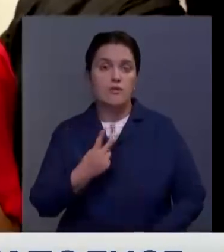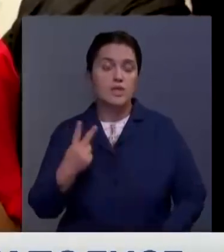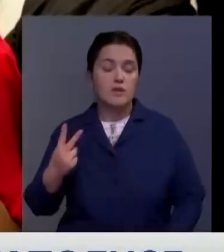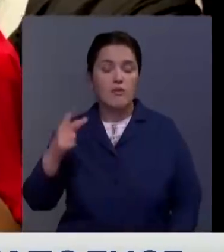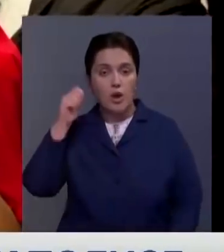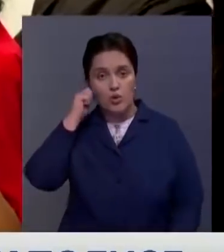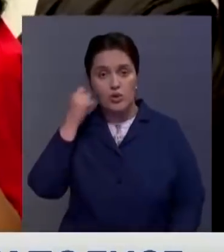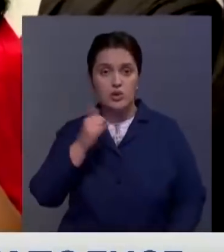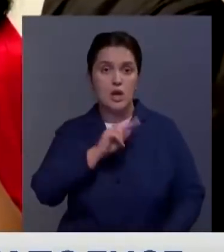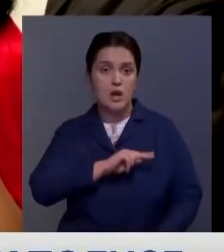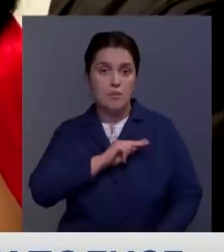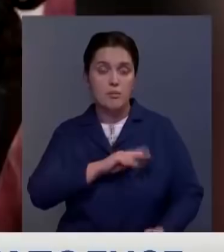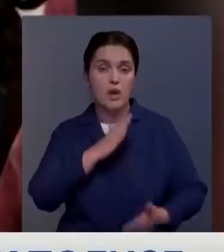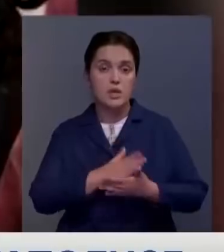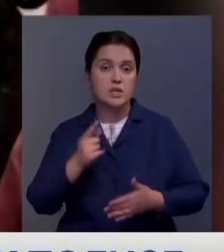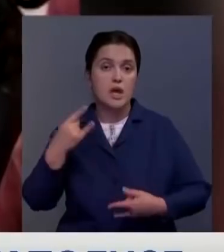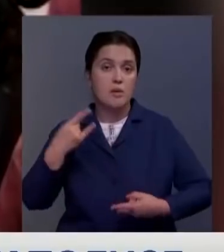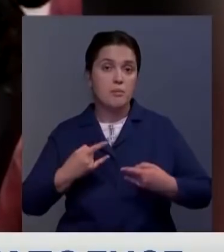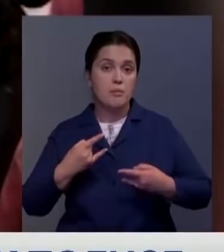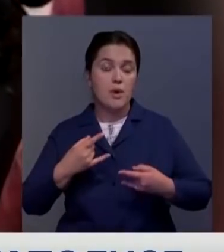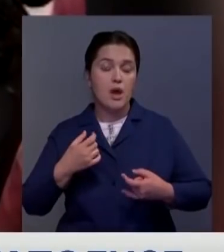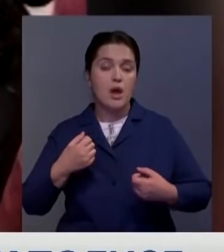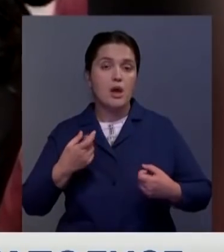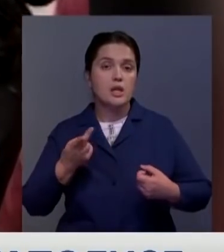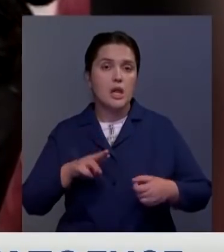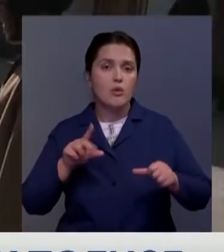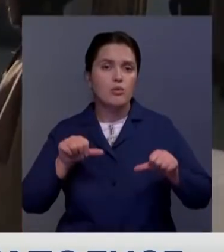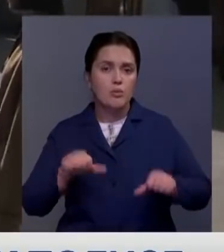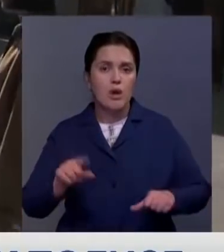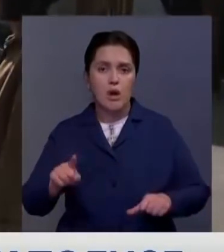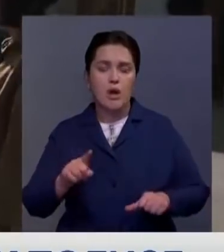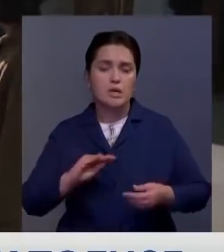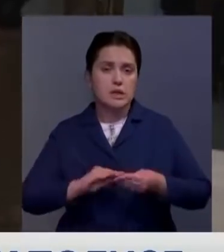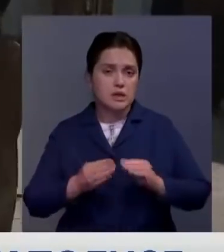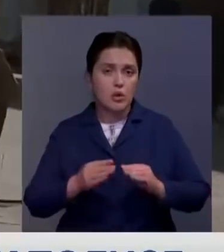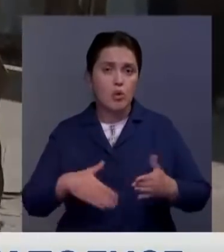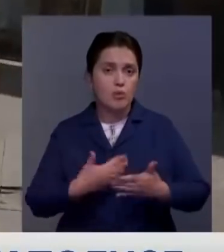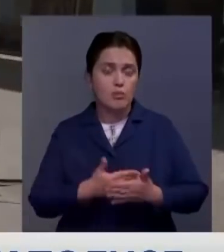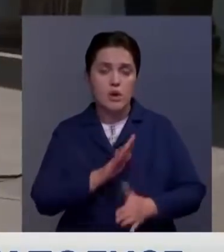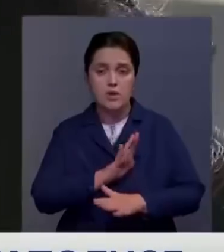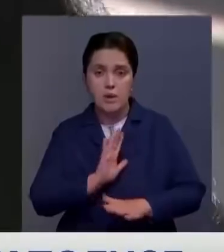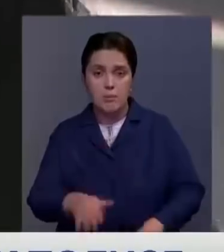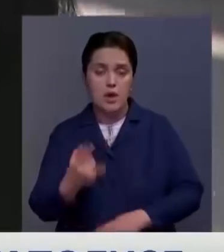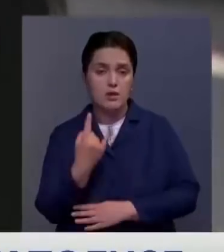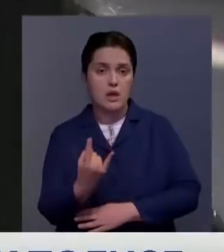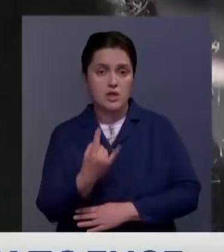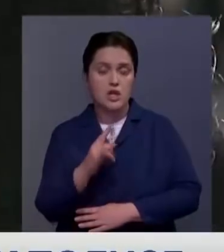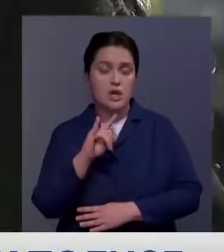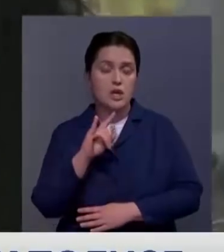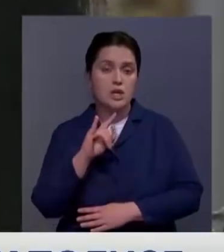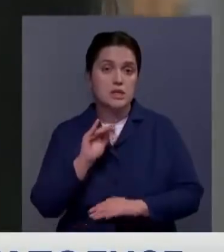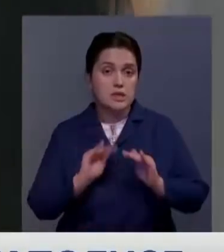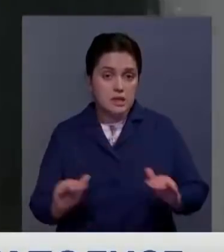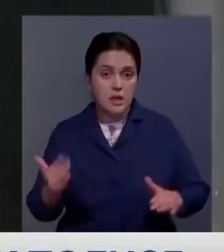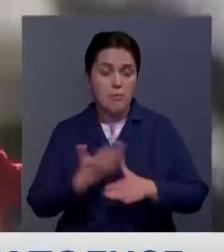И сейчас работает в сфере медиации. В классическом декретном отпуске почти не была, признается Акнур. Нянчить детей помогали бабушка с дедушкой. А